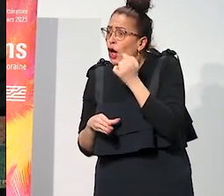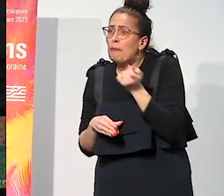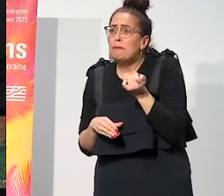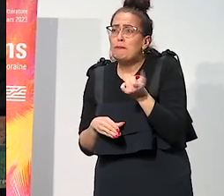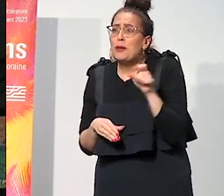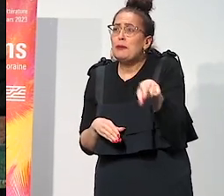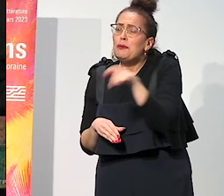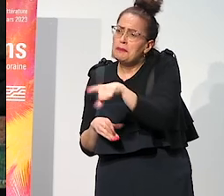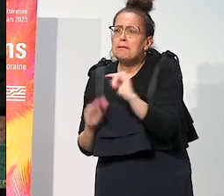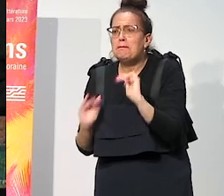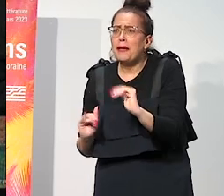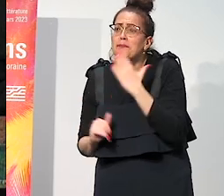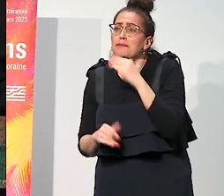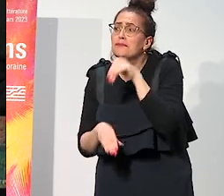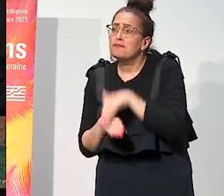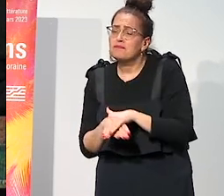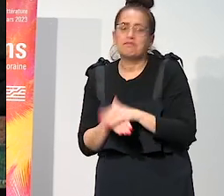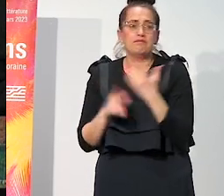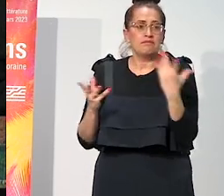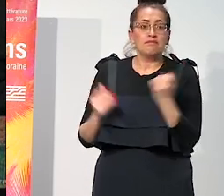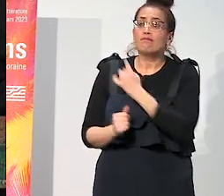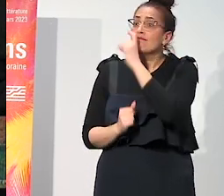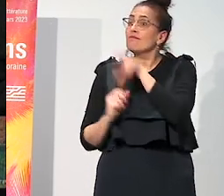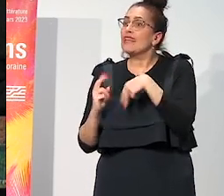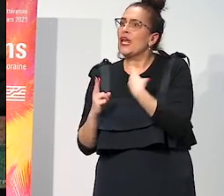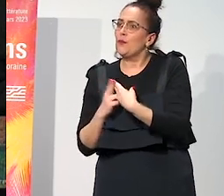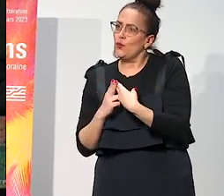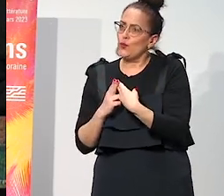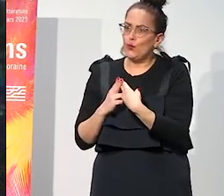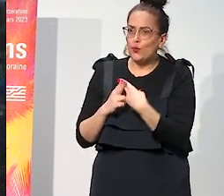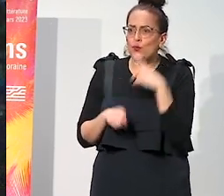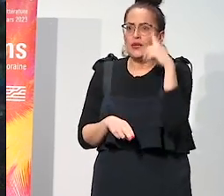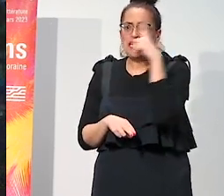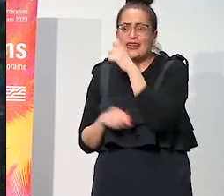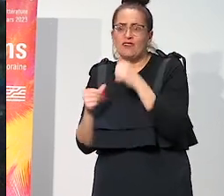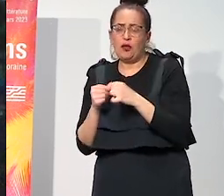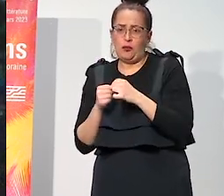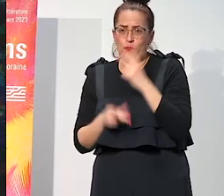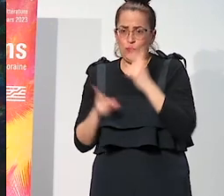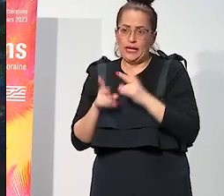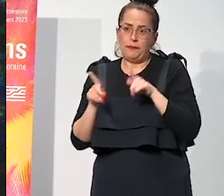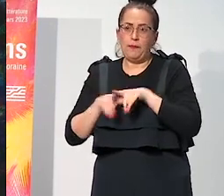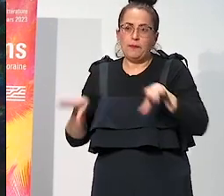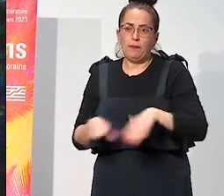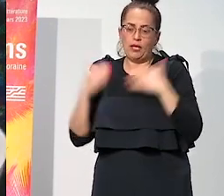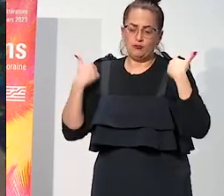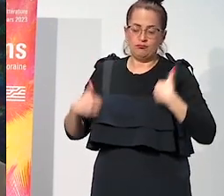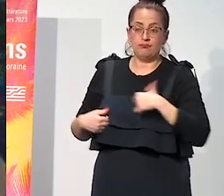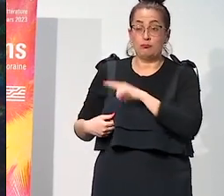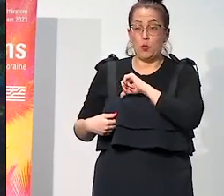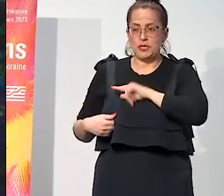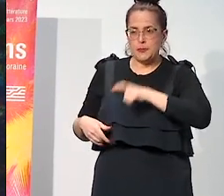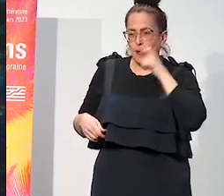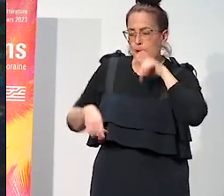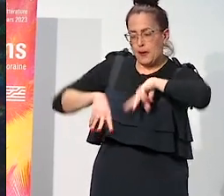C'est vraiment difficile de répondre à cette question, donc du coup, je reconstitue aujourd'hui un petit peu à la façon d'une enquête,